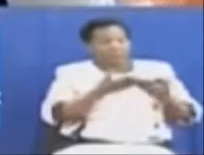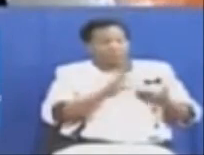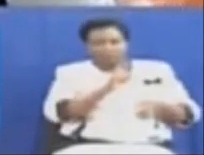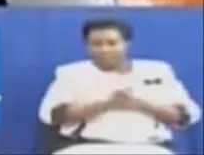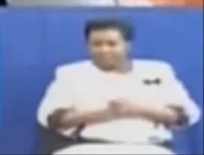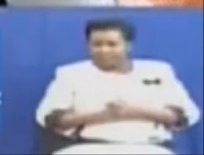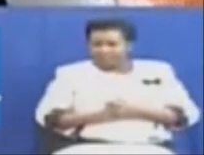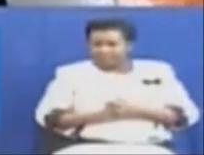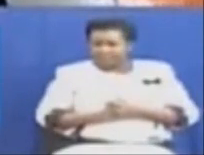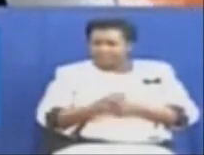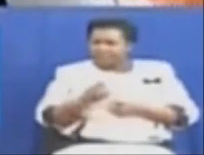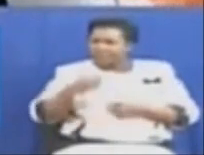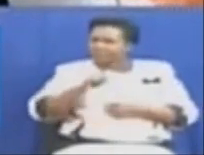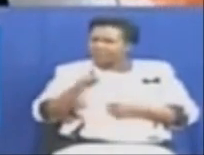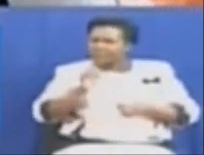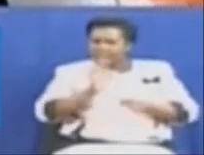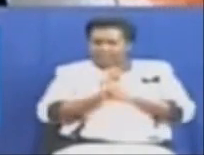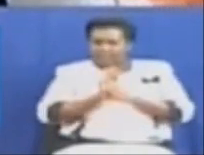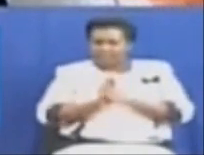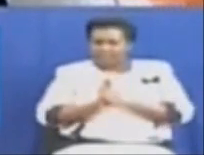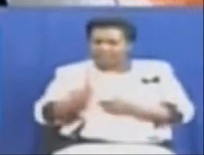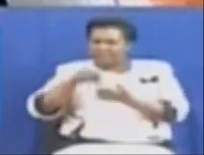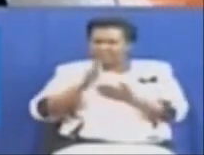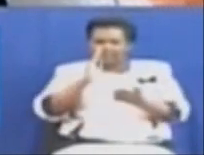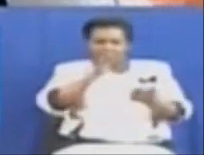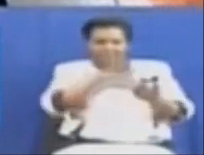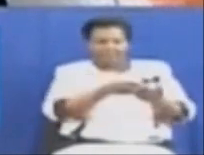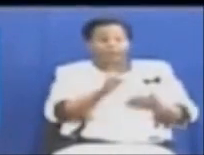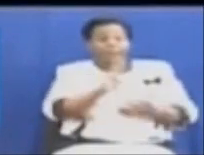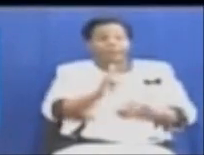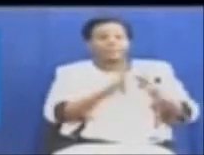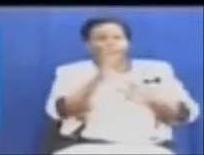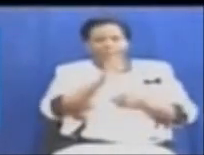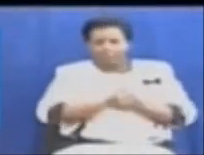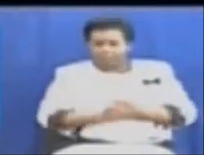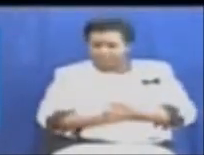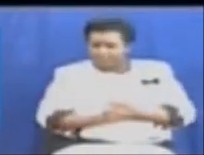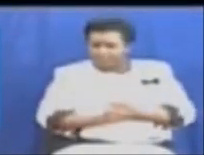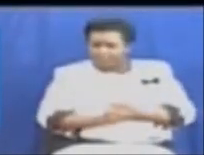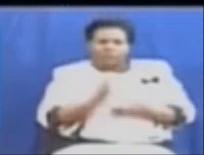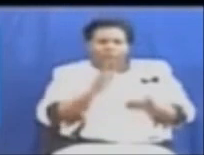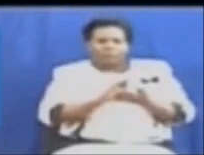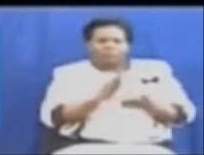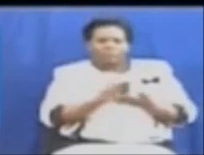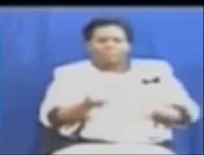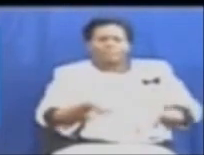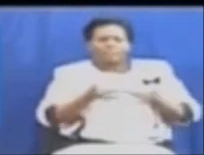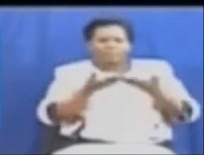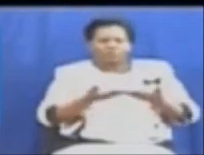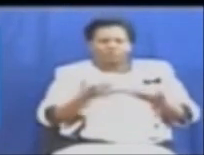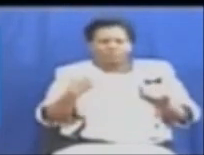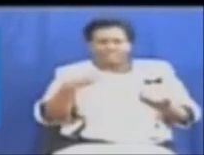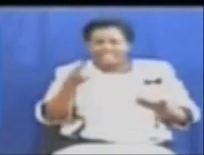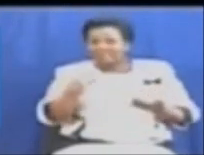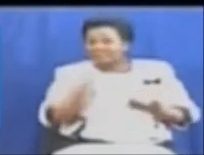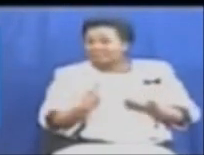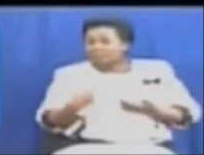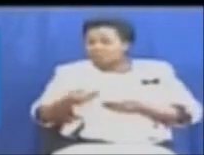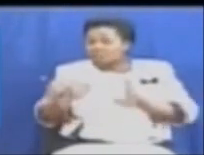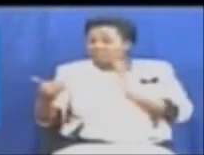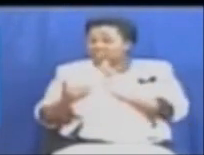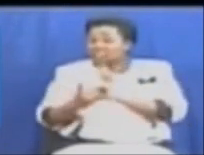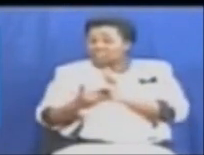mwanasheria na viongozi wa halmashauri, na kama wanashindwa wataomba usaidizi katika ngazi ya taifa, wanaweza kufanya mafunzo kadri